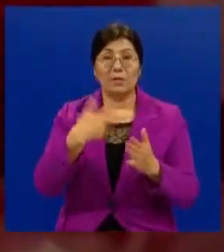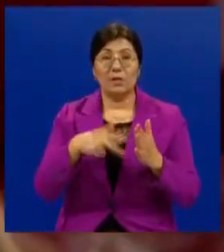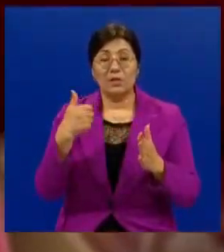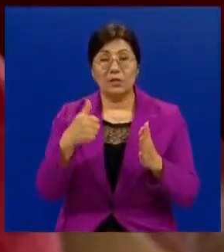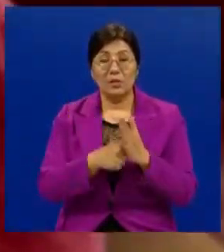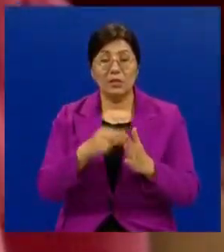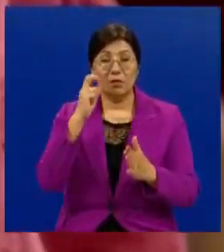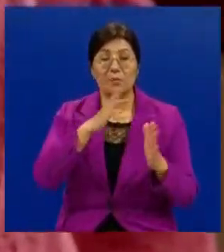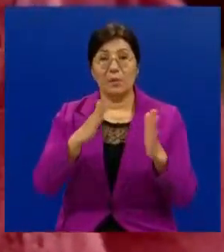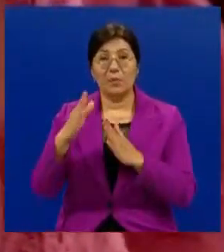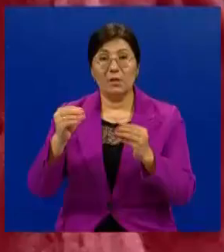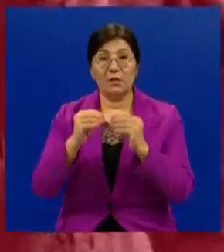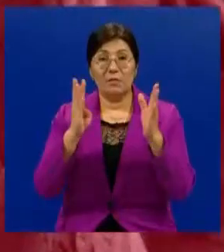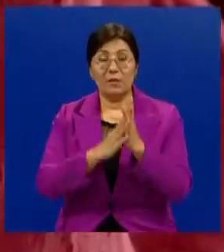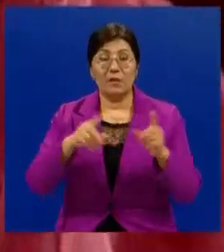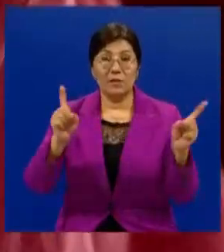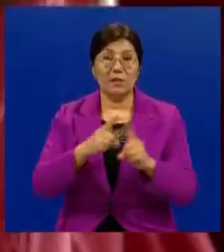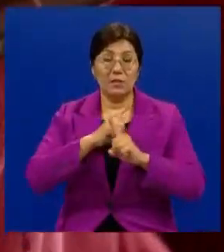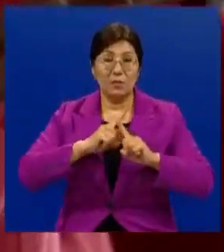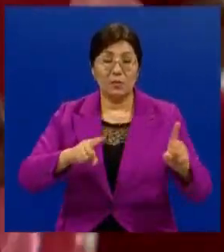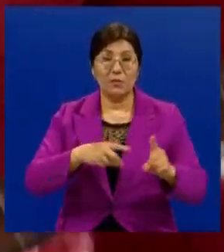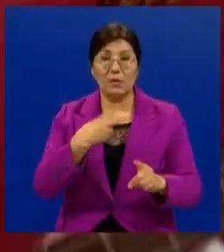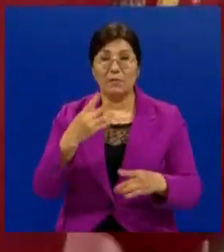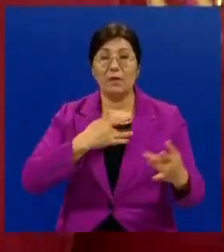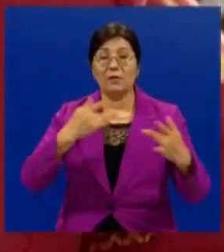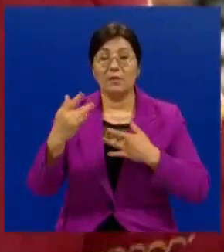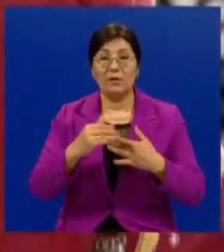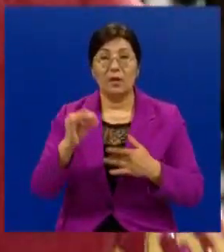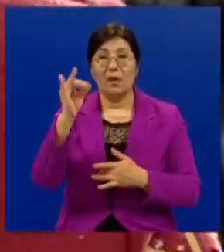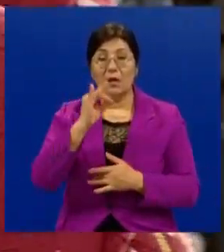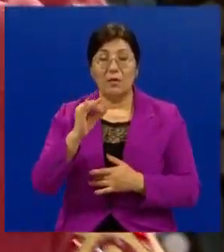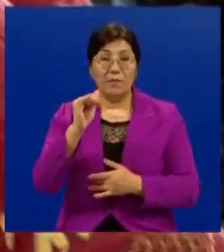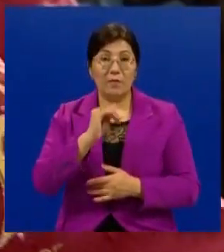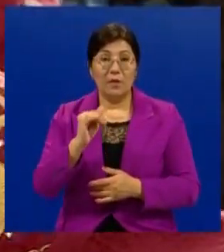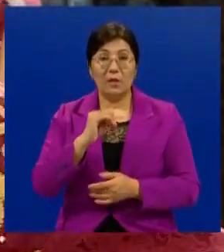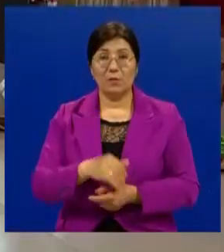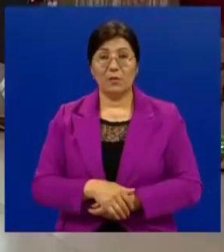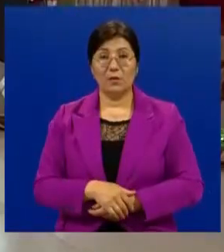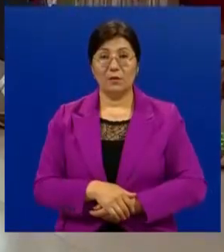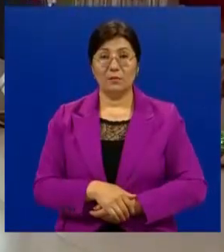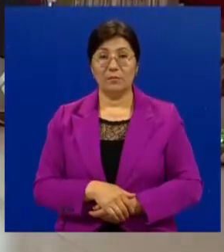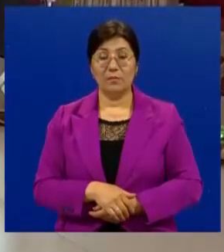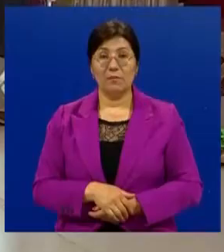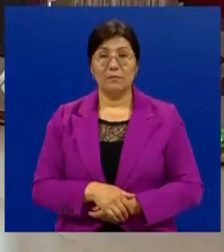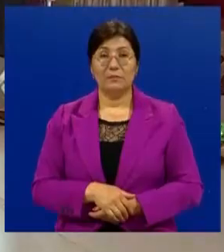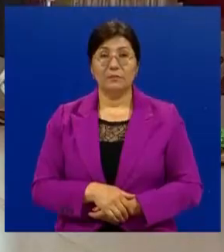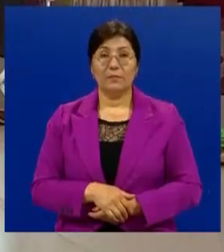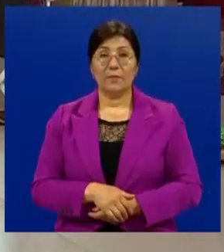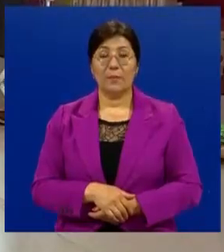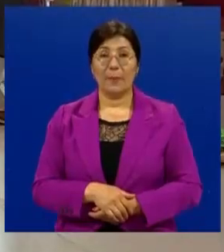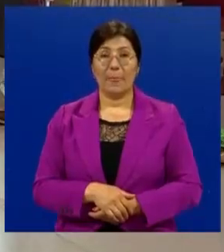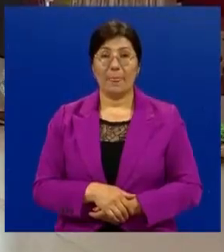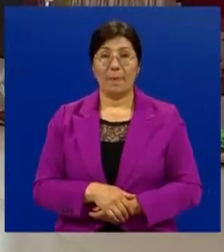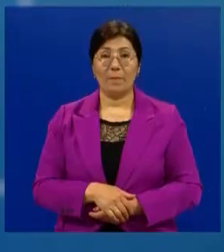197 клубов, 19 музеев, 1 планетарий, 2 театра и филармония. Инкара Карашаева, Азамат Сауханов, Руслан Ельтаев.